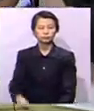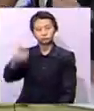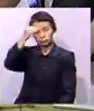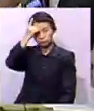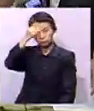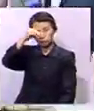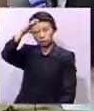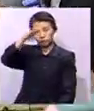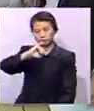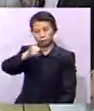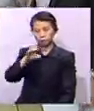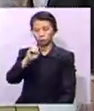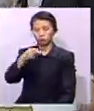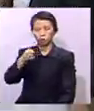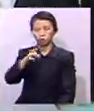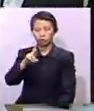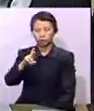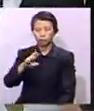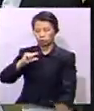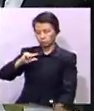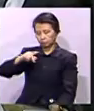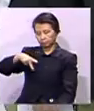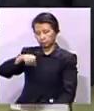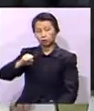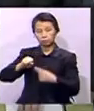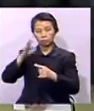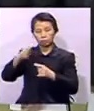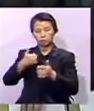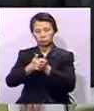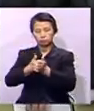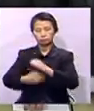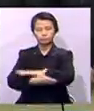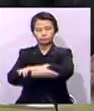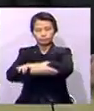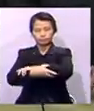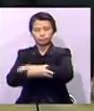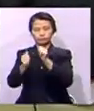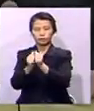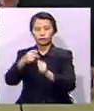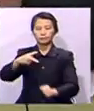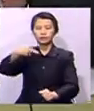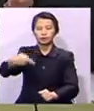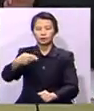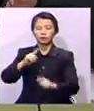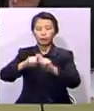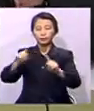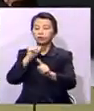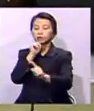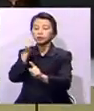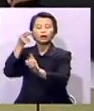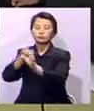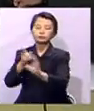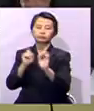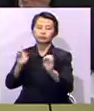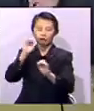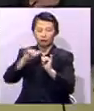Dato' Abang Johari turut menegaskan GPS akan mengambil pendekatan mesra Pakatan Harapan tetapi tidak menyertai gabungan itu dan